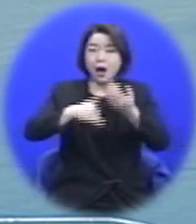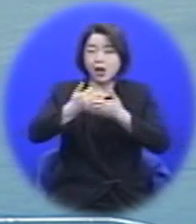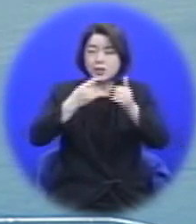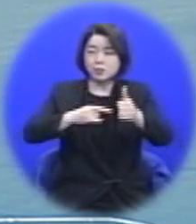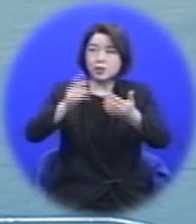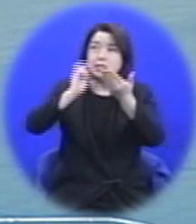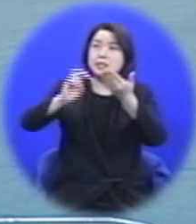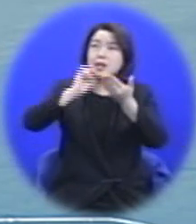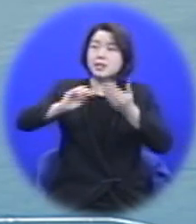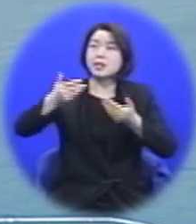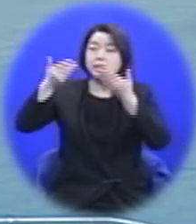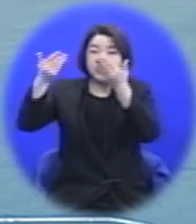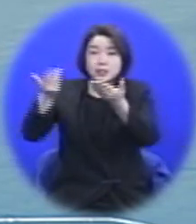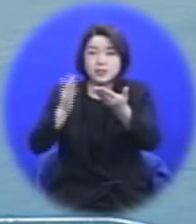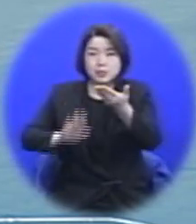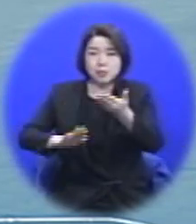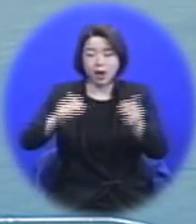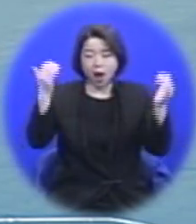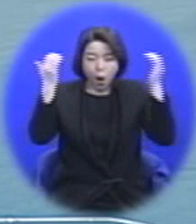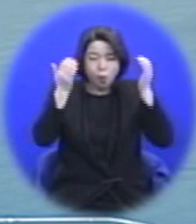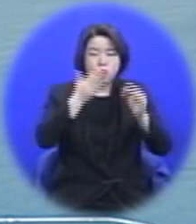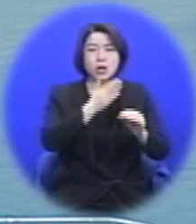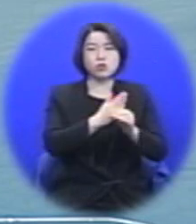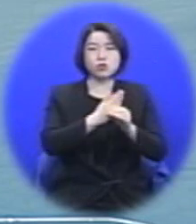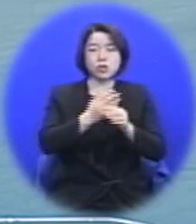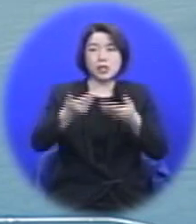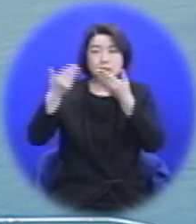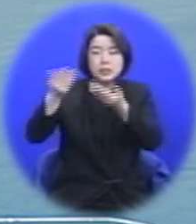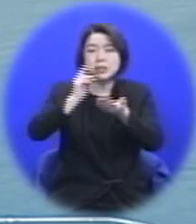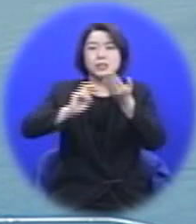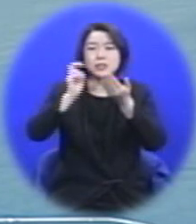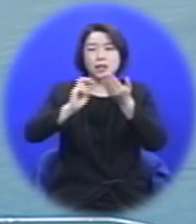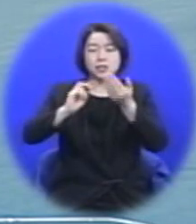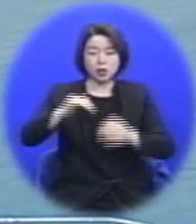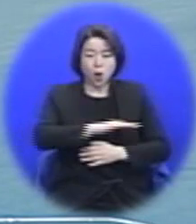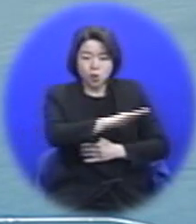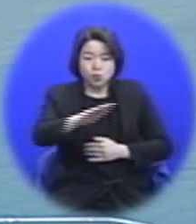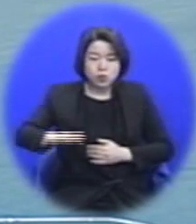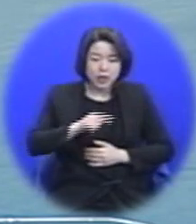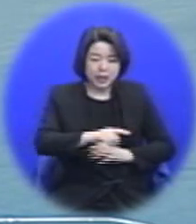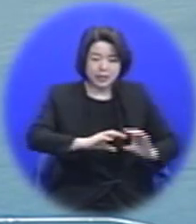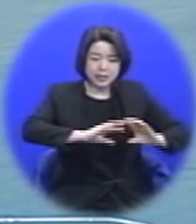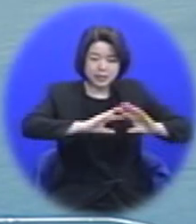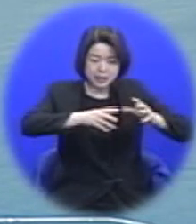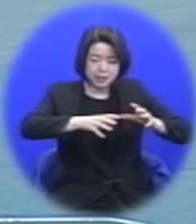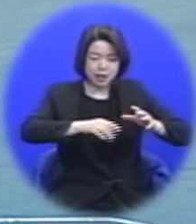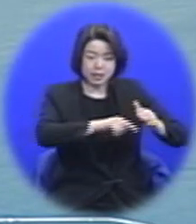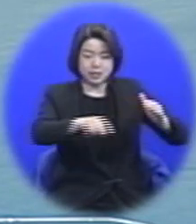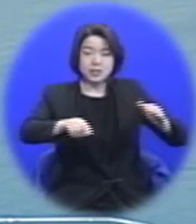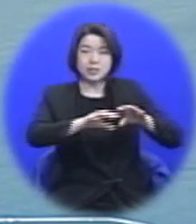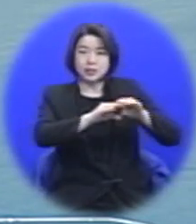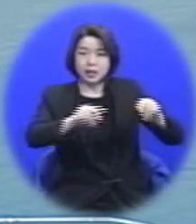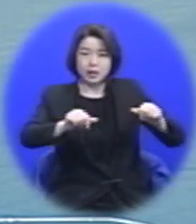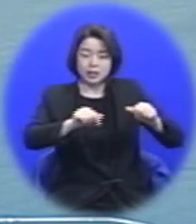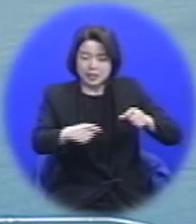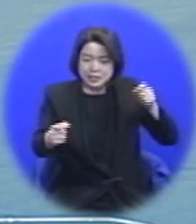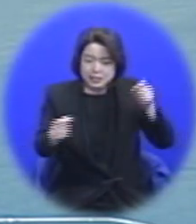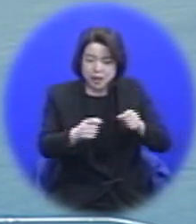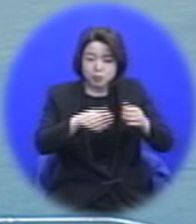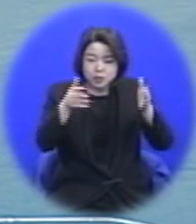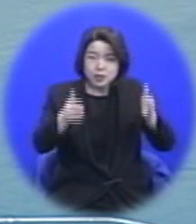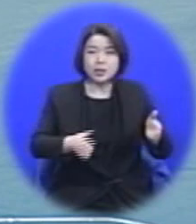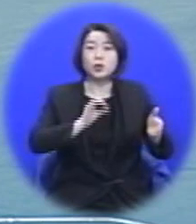드리지만 고난 중에 드리는 찬양은 우리가 이 땅에서, 이 세상에서 사는 요 짧은